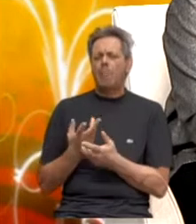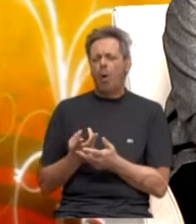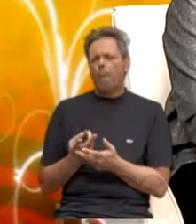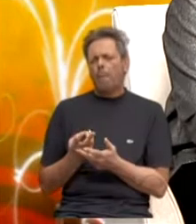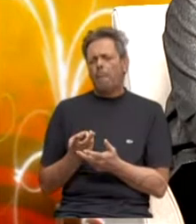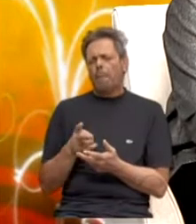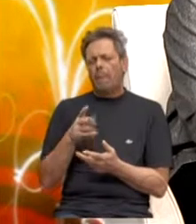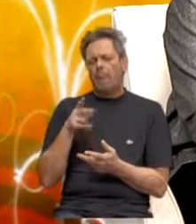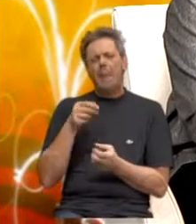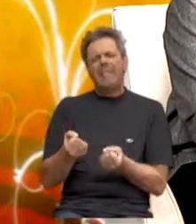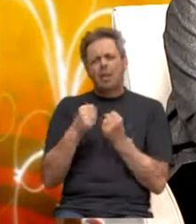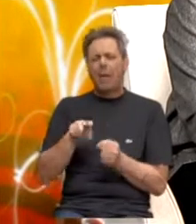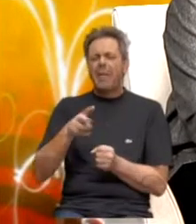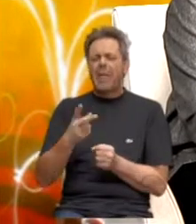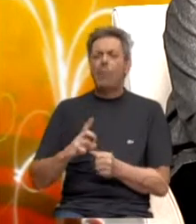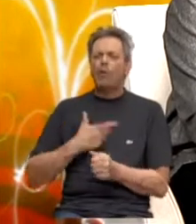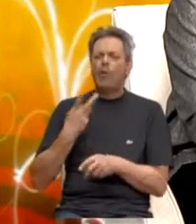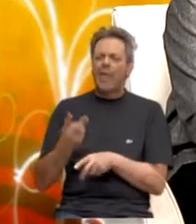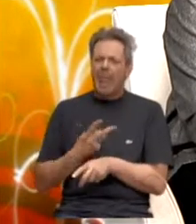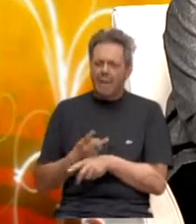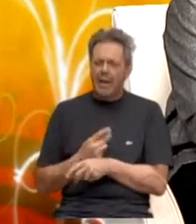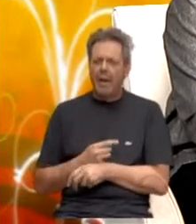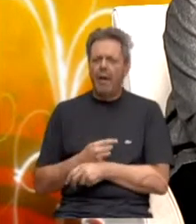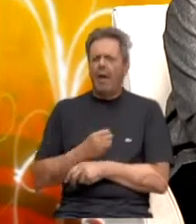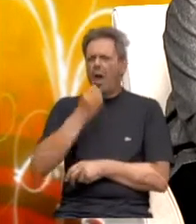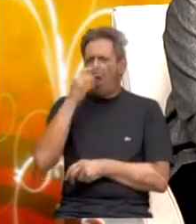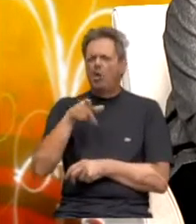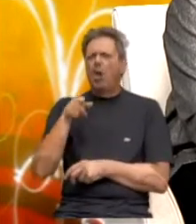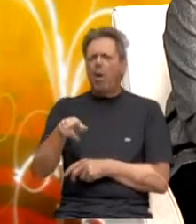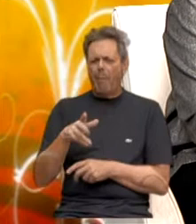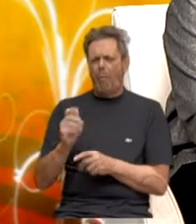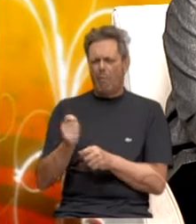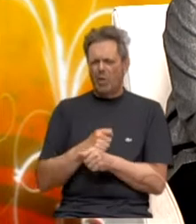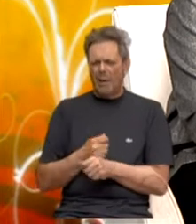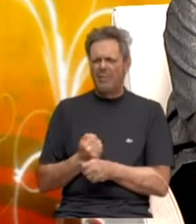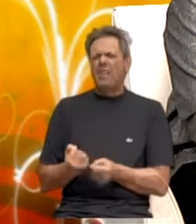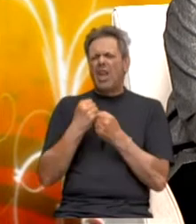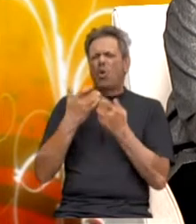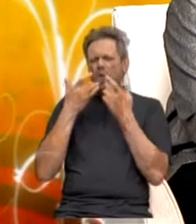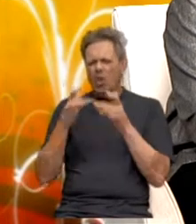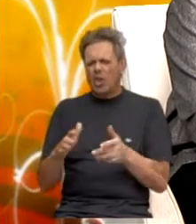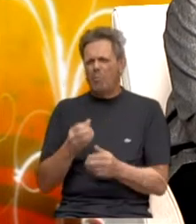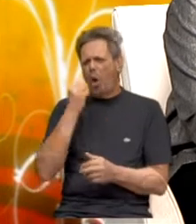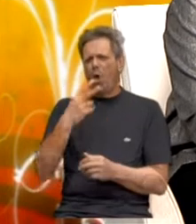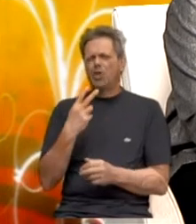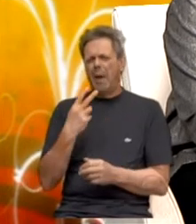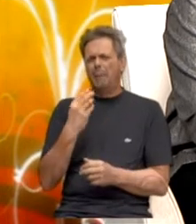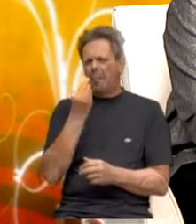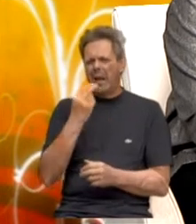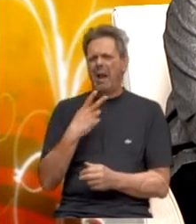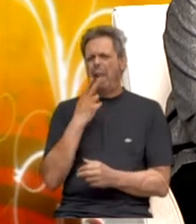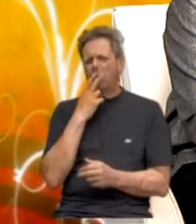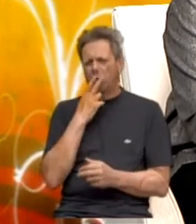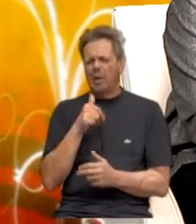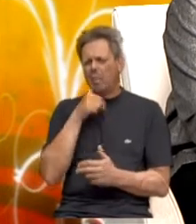zapravo mijenjamo životne navike loše koje imamo, teško se odričemo loše prehrane, pušenja